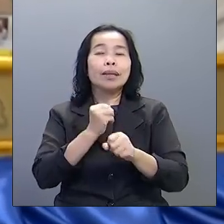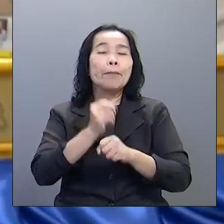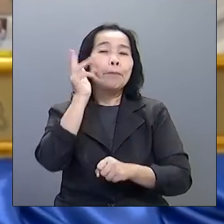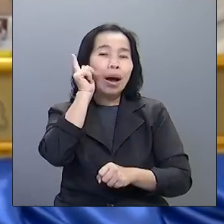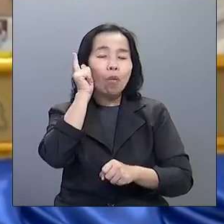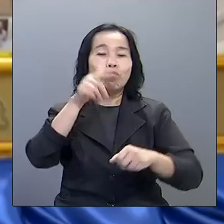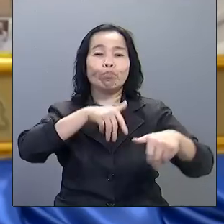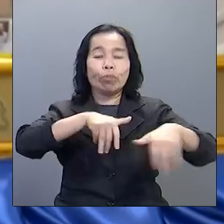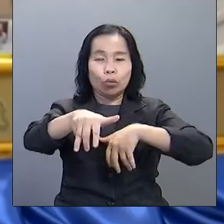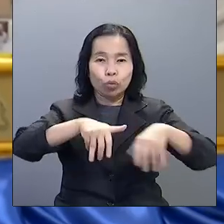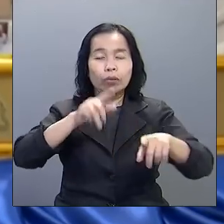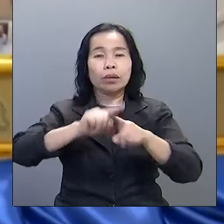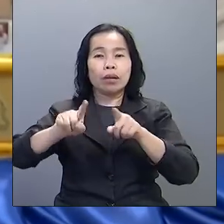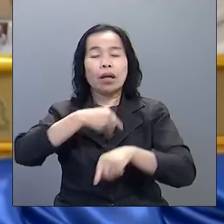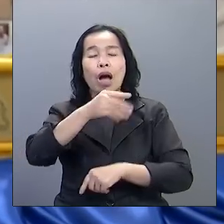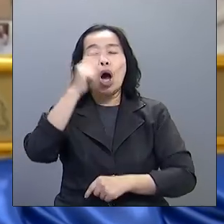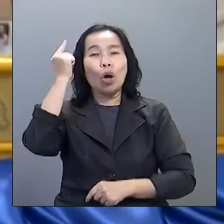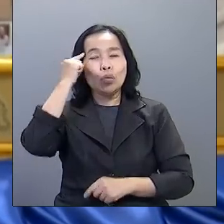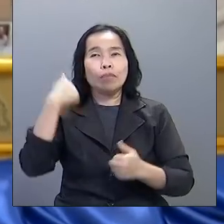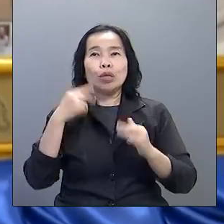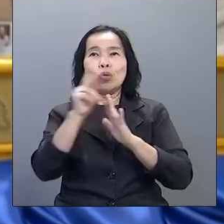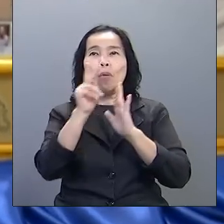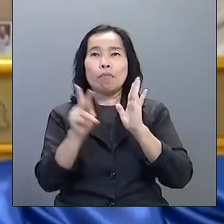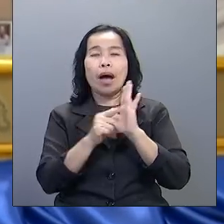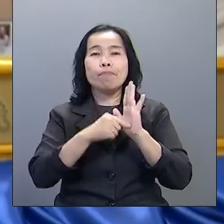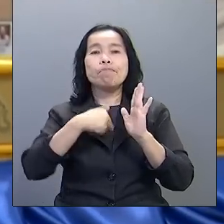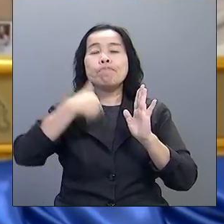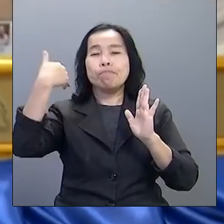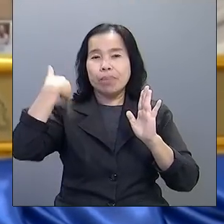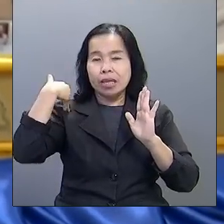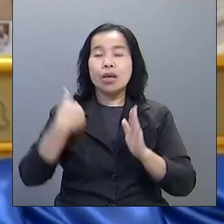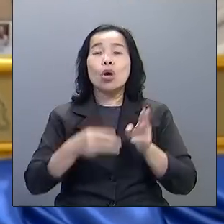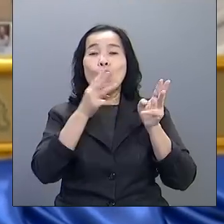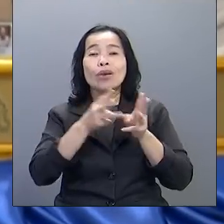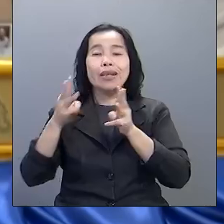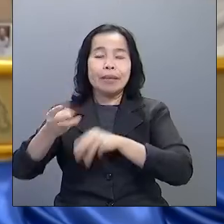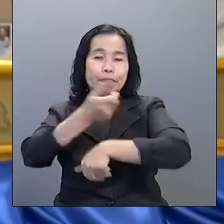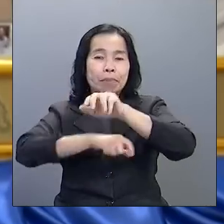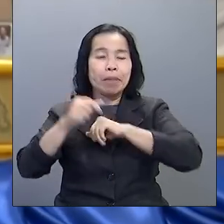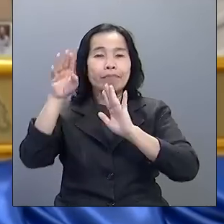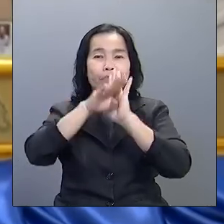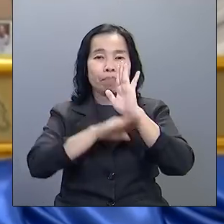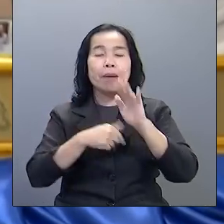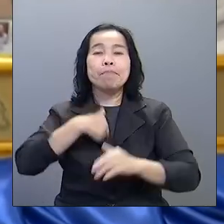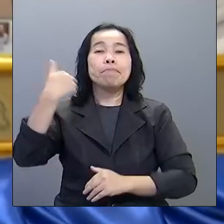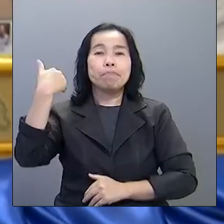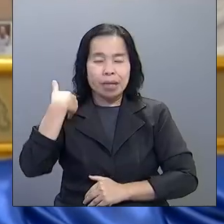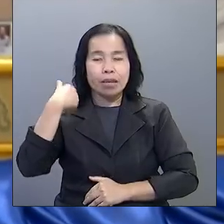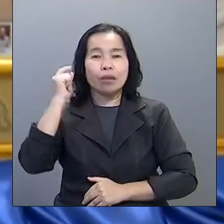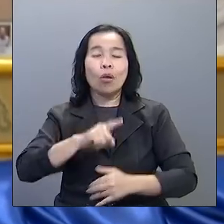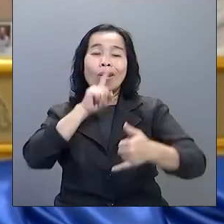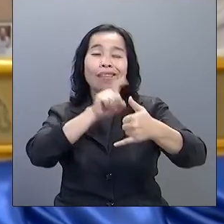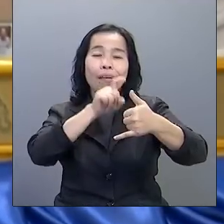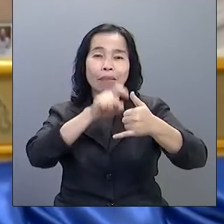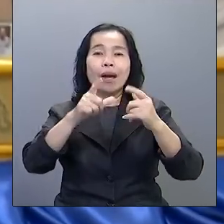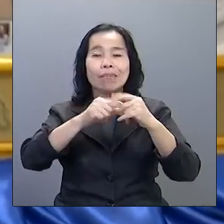นได้รับทราบว่าเรามีกฎหมายเรามีแนวทางปฏิบัติที่จะต้องสอบสวนข้อเท็จจริงในทุก